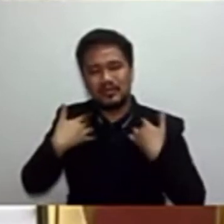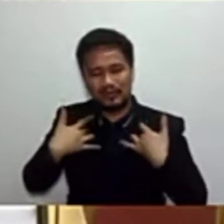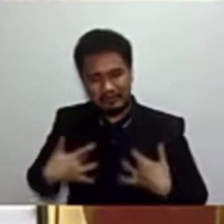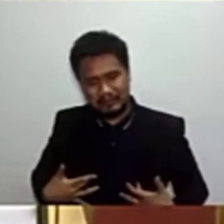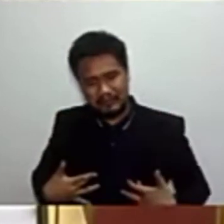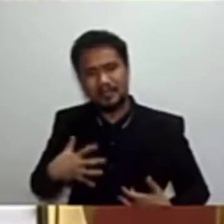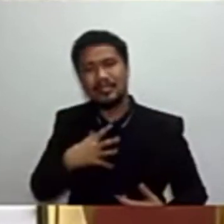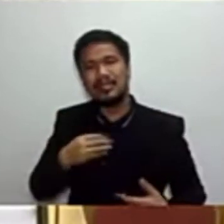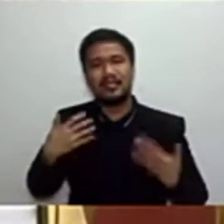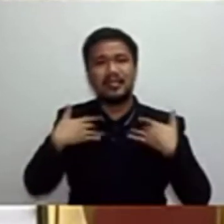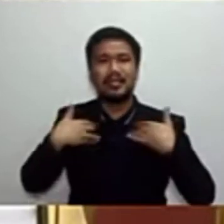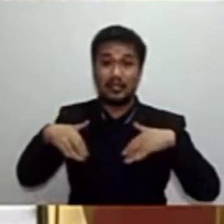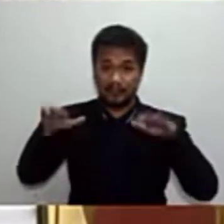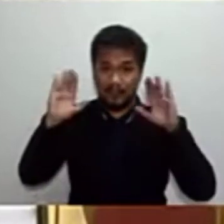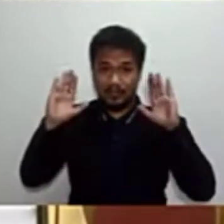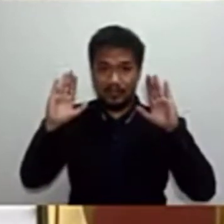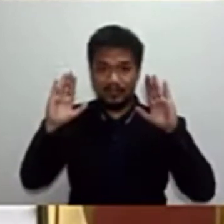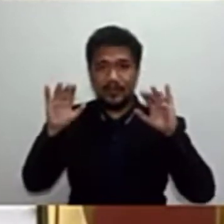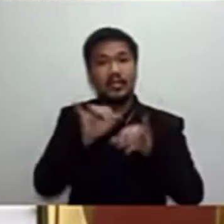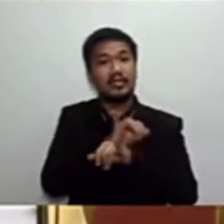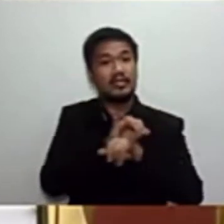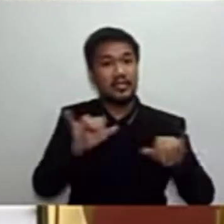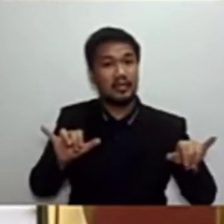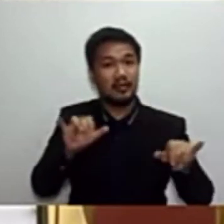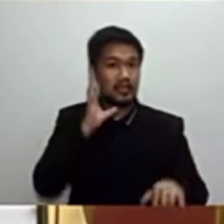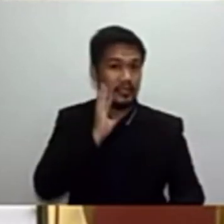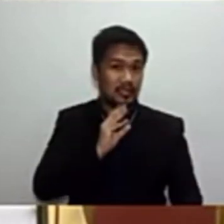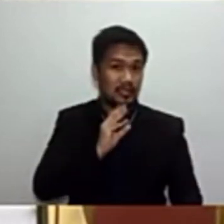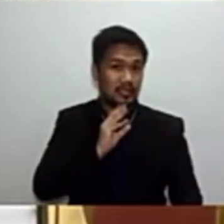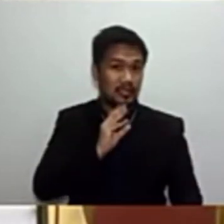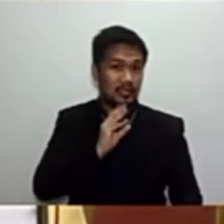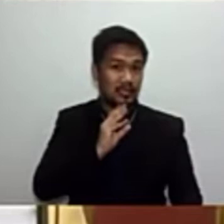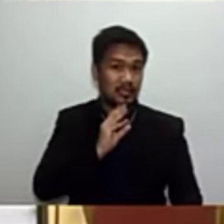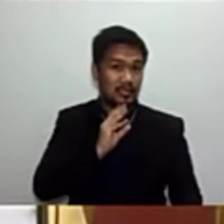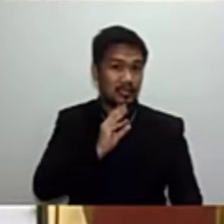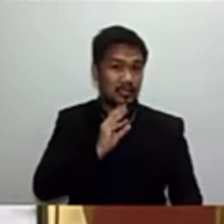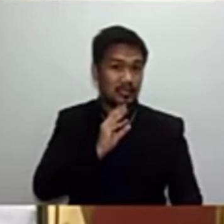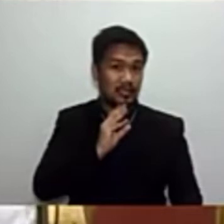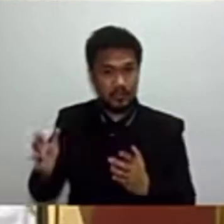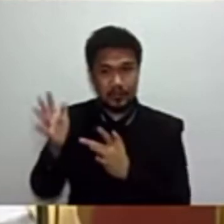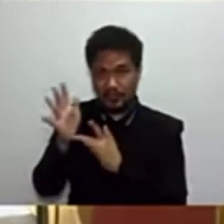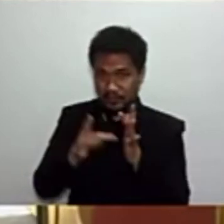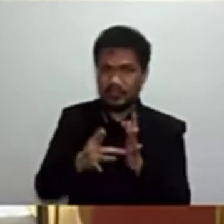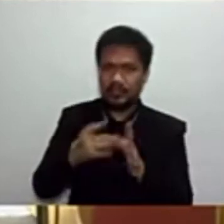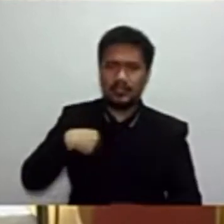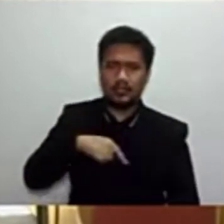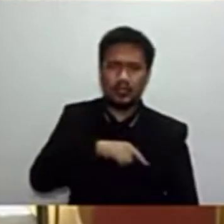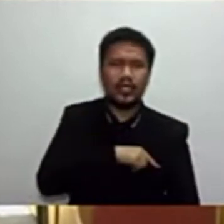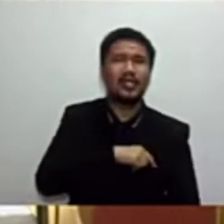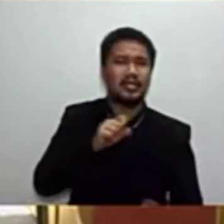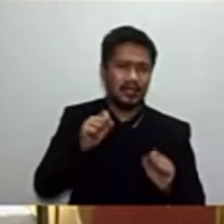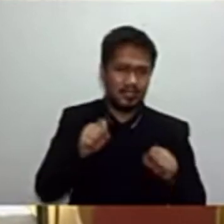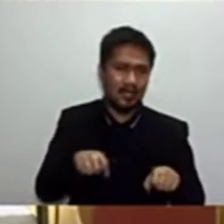Katulad ng mga alagad ni Jesus, pwede din tayong matukso na